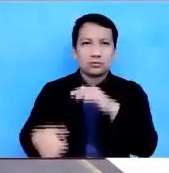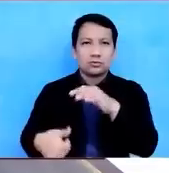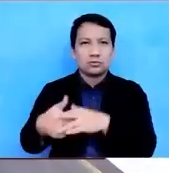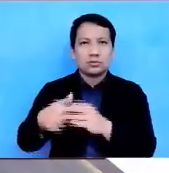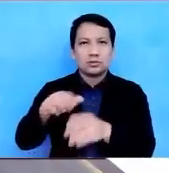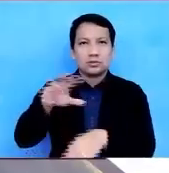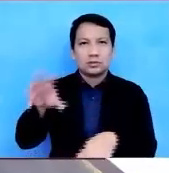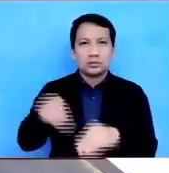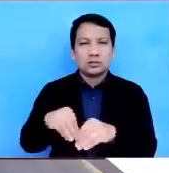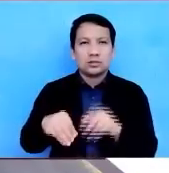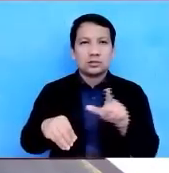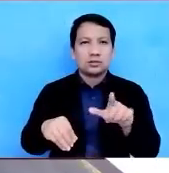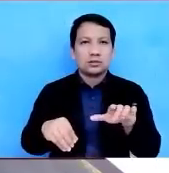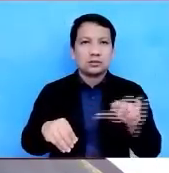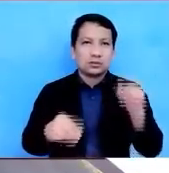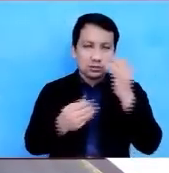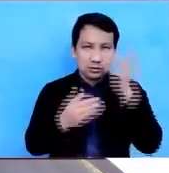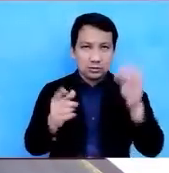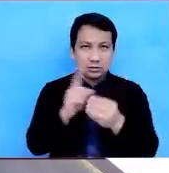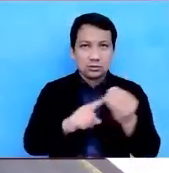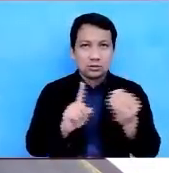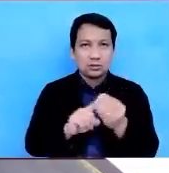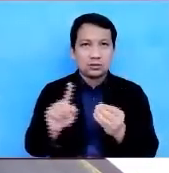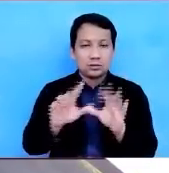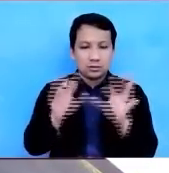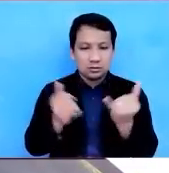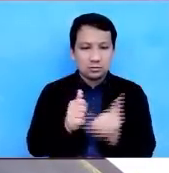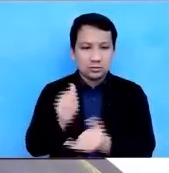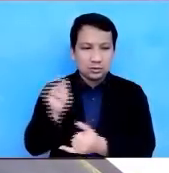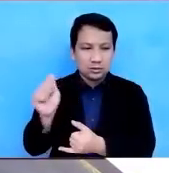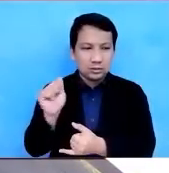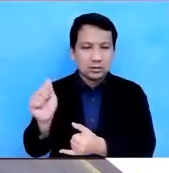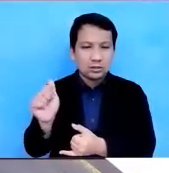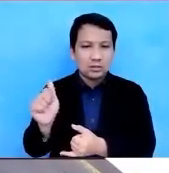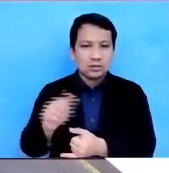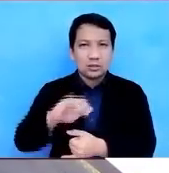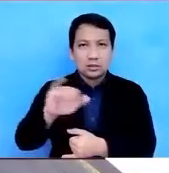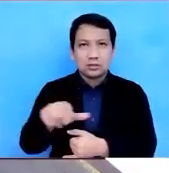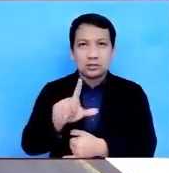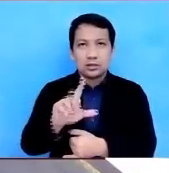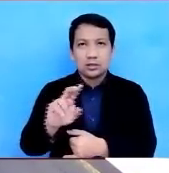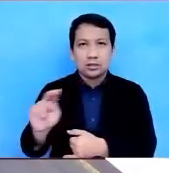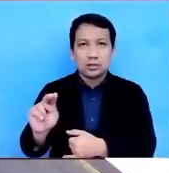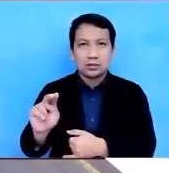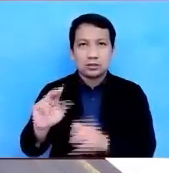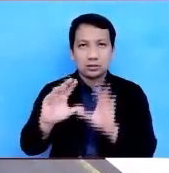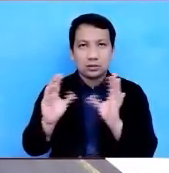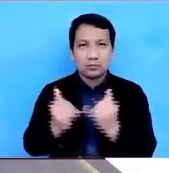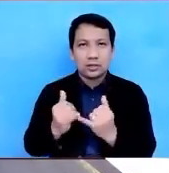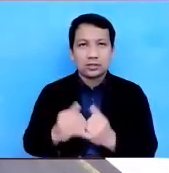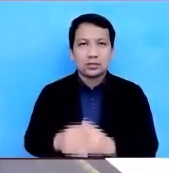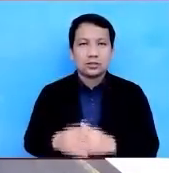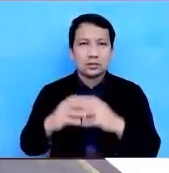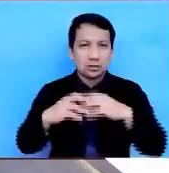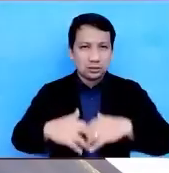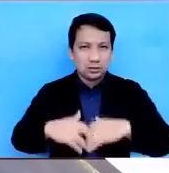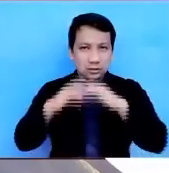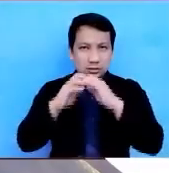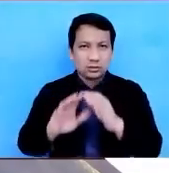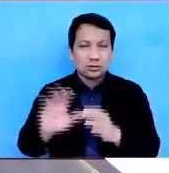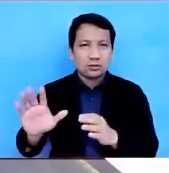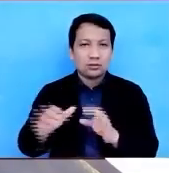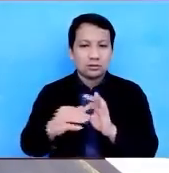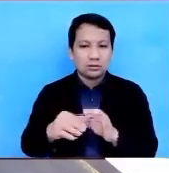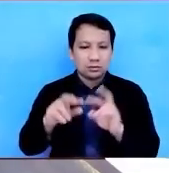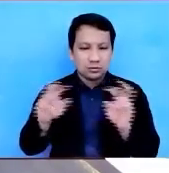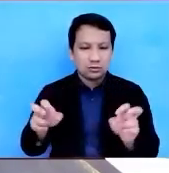rin ni Luy ang modus daw ng kumpanya ni Napoles, ang JLN Corporation. Nagtatayo raw si Napoles ng mga